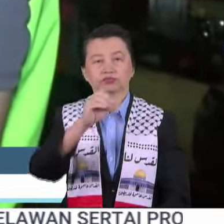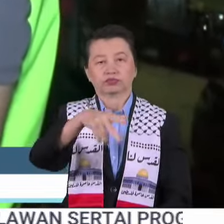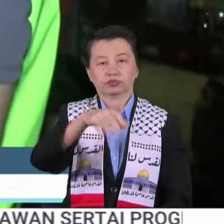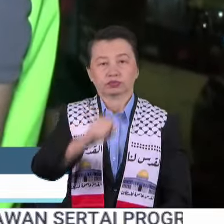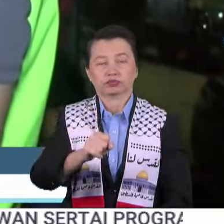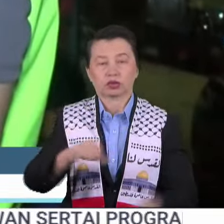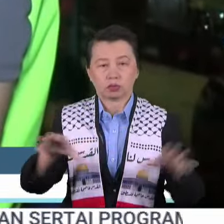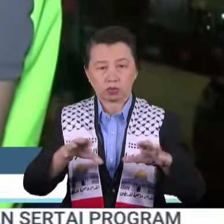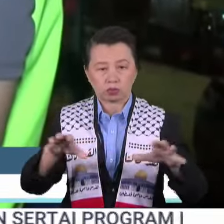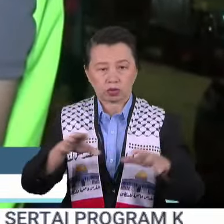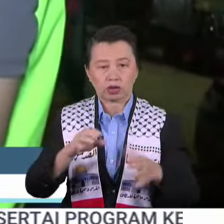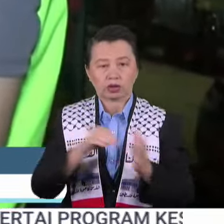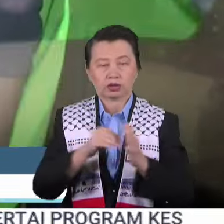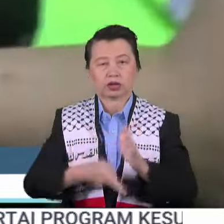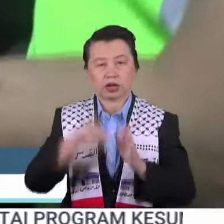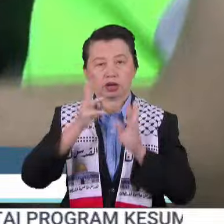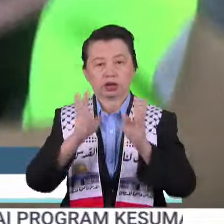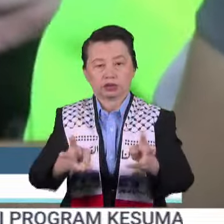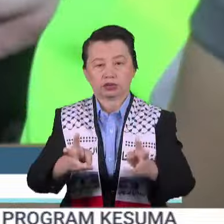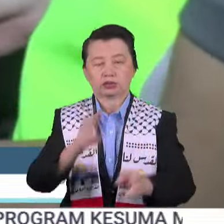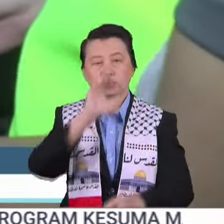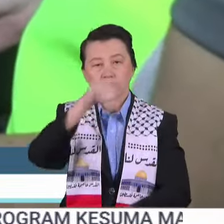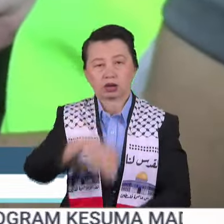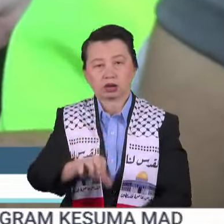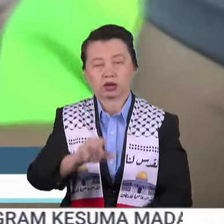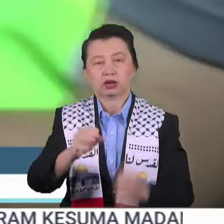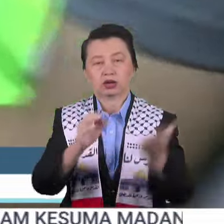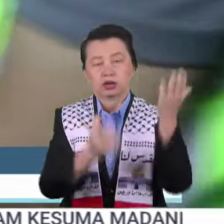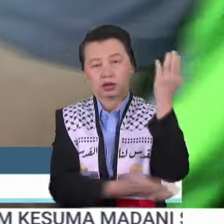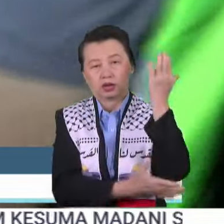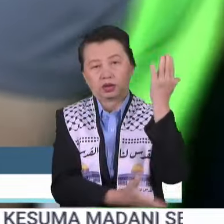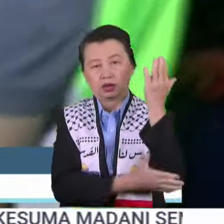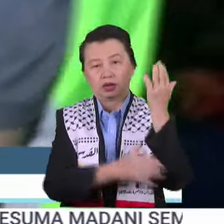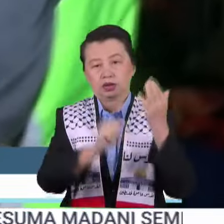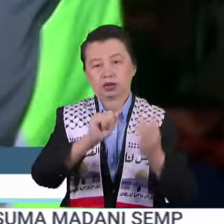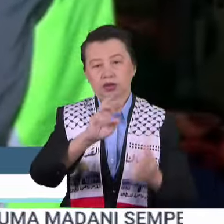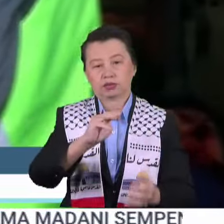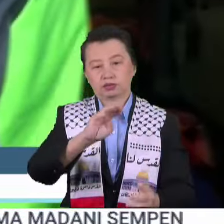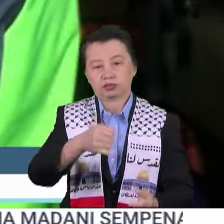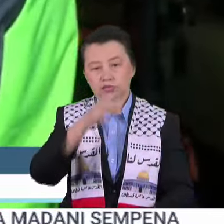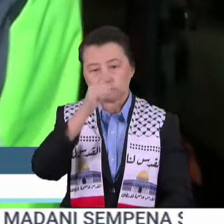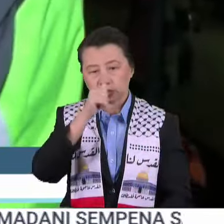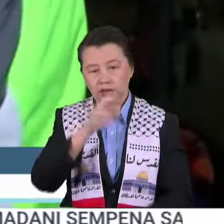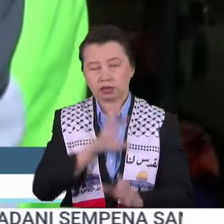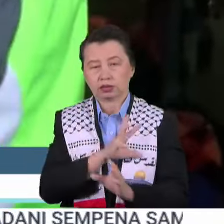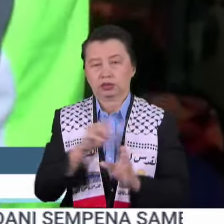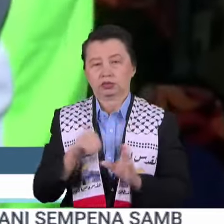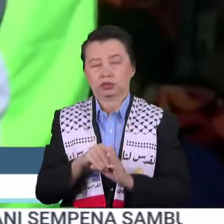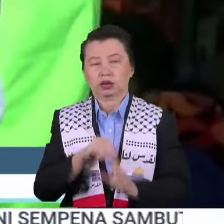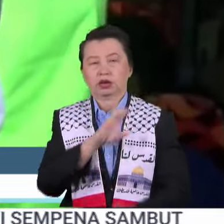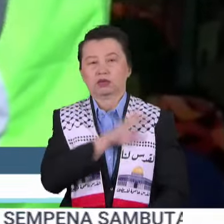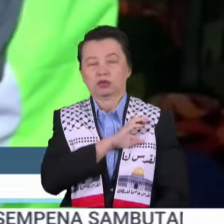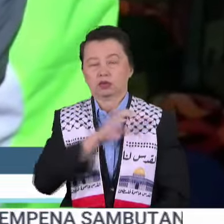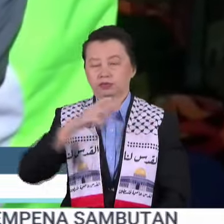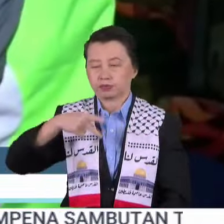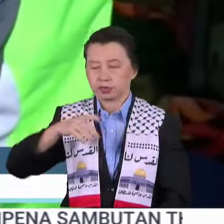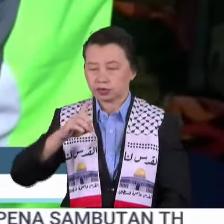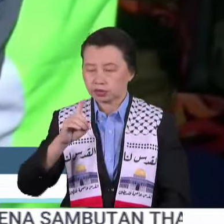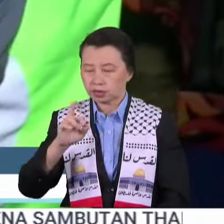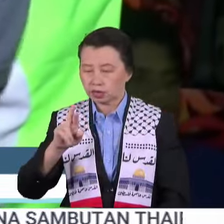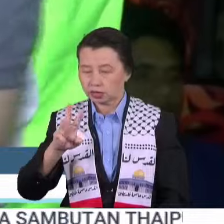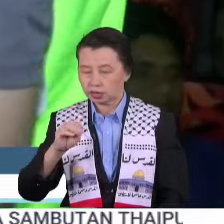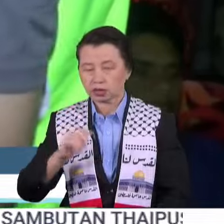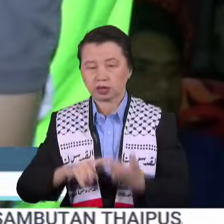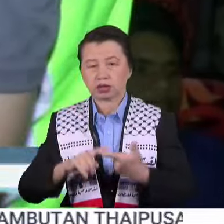Bersepadu dilaksanakan di Lebuh Alur Gajah Melaka Tengah, Jasin, AMJ Melaka. Ia turut melibatkan Polis Diraja Malaysia,